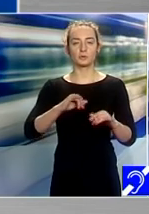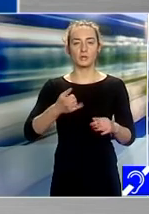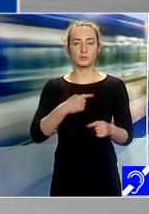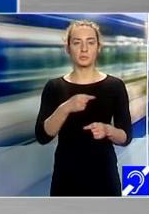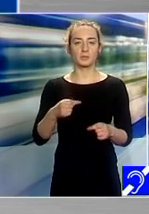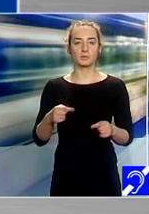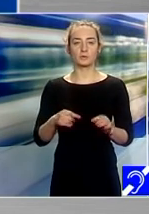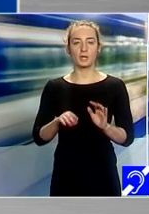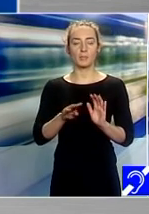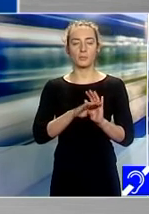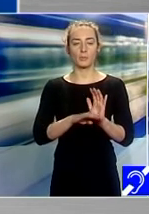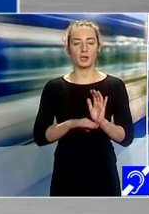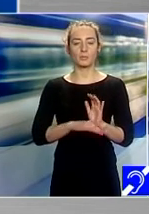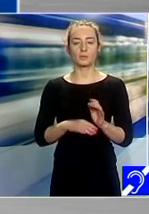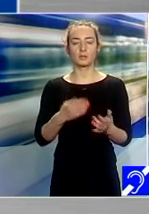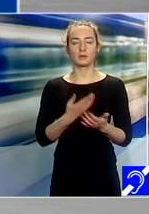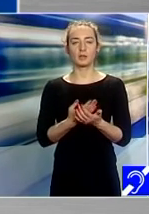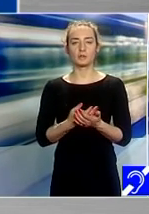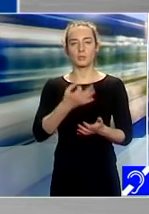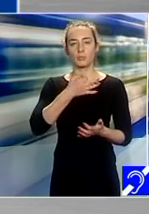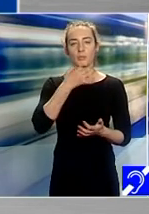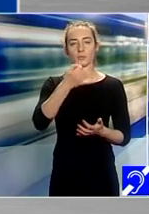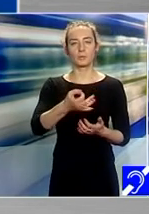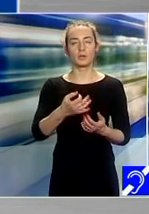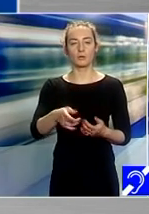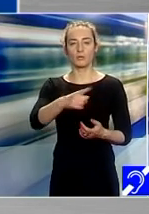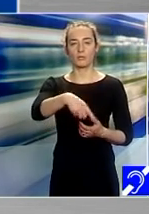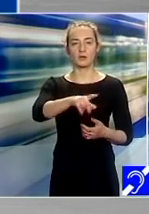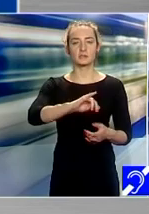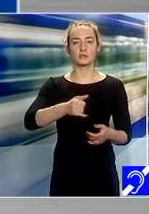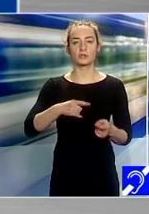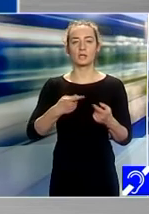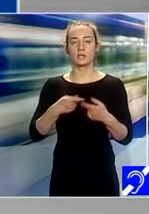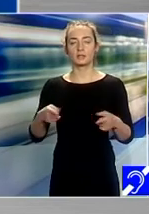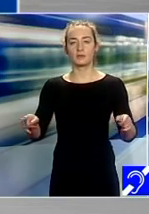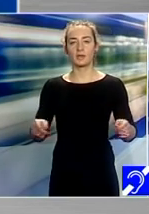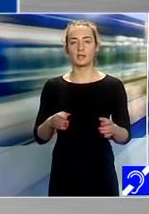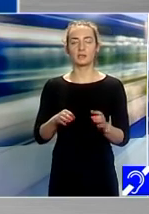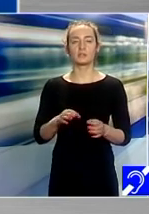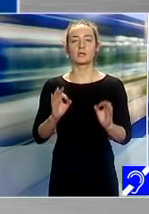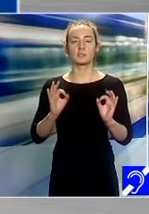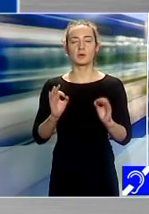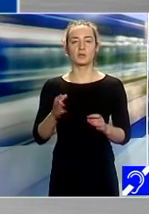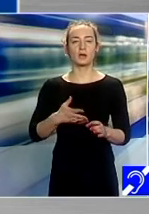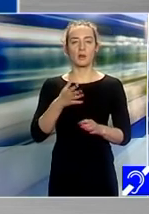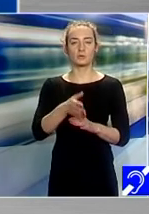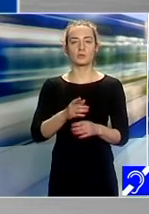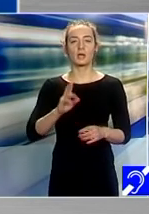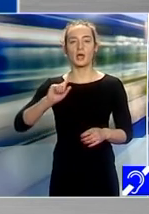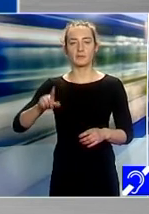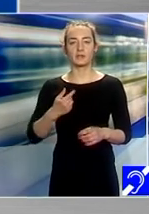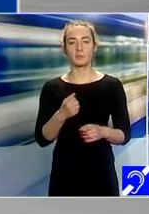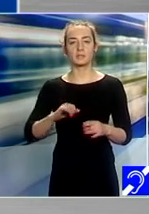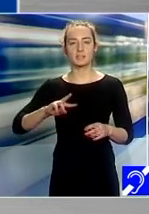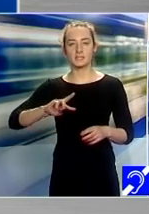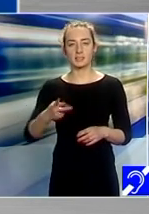minusurile. De asemenea, propunerile din partea dumneavoastră și a celorlalți specialiști au ajuns acolo. Deci ar fi trebuit să